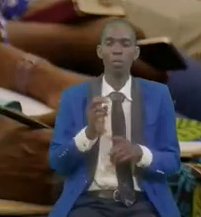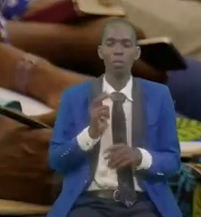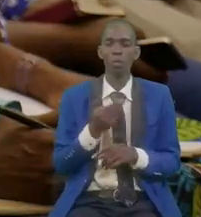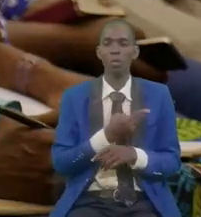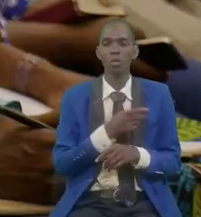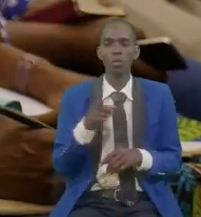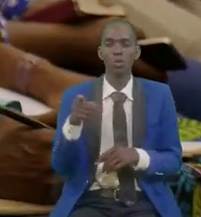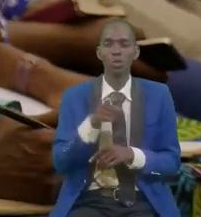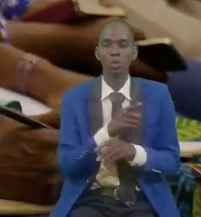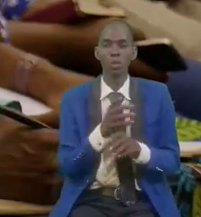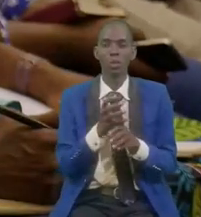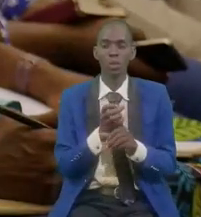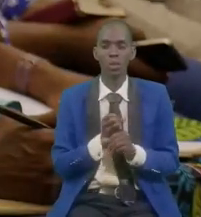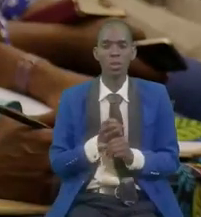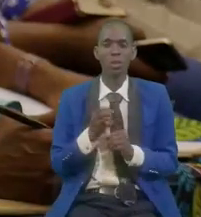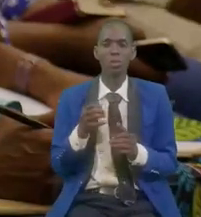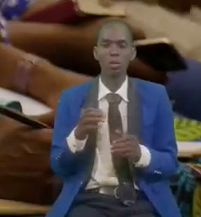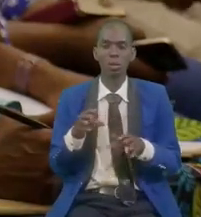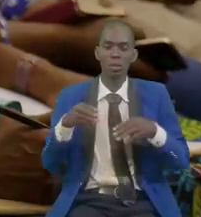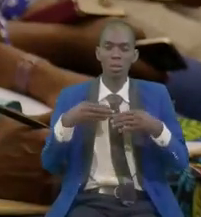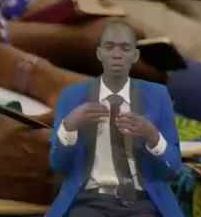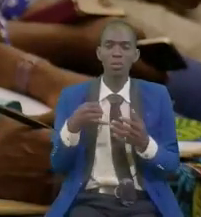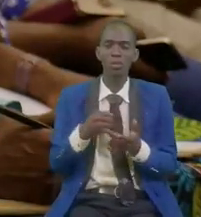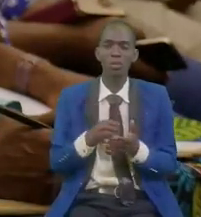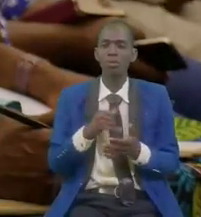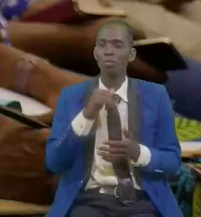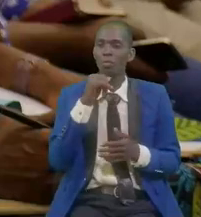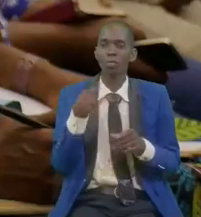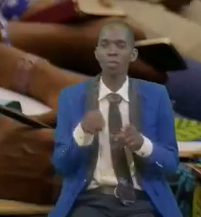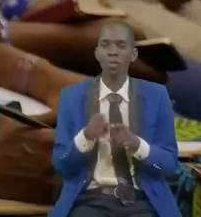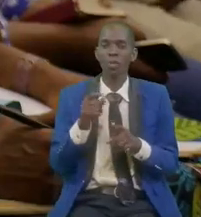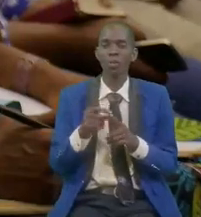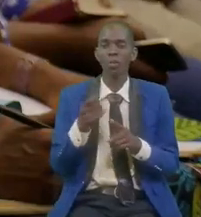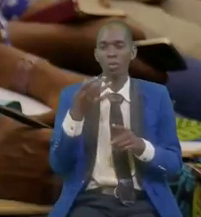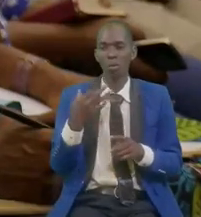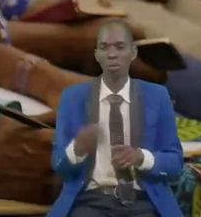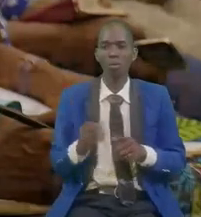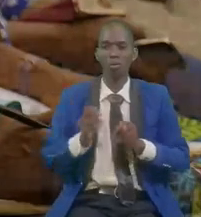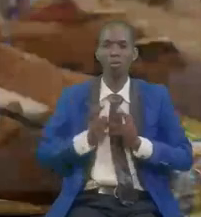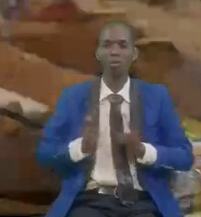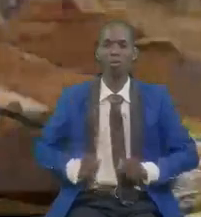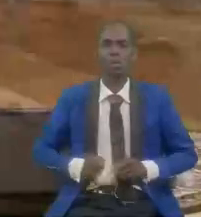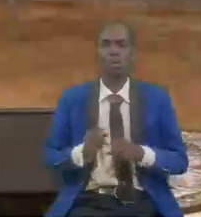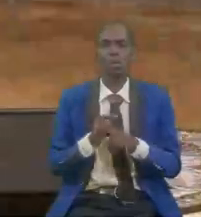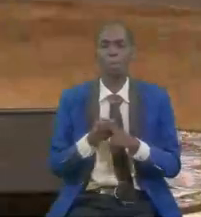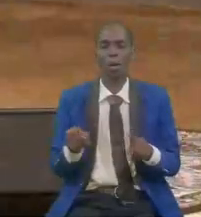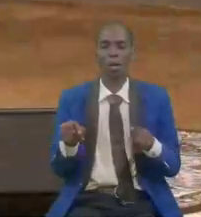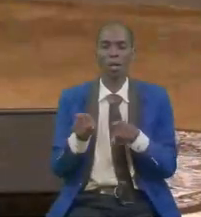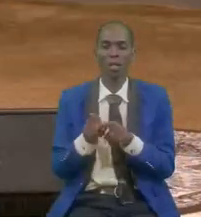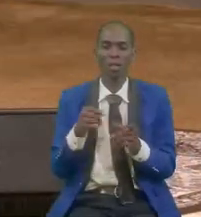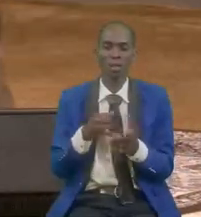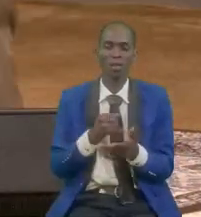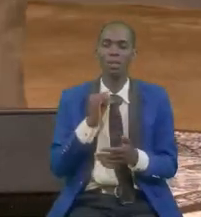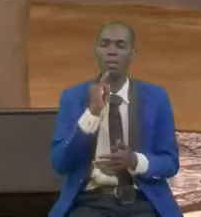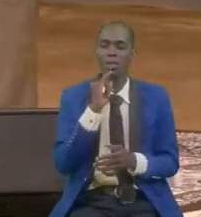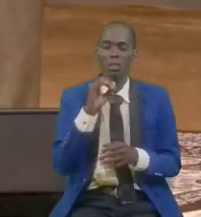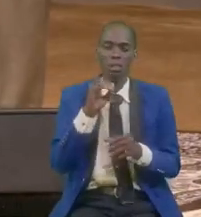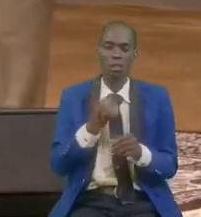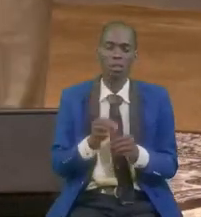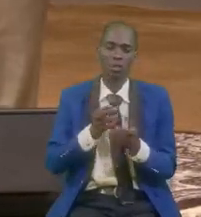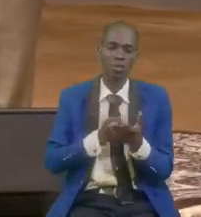Vous l'avez reçu, non comme la parole des hommes, mais ainsi qu'elle est